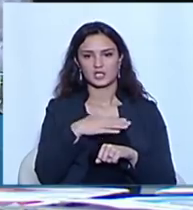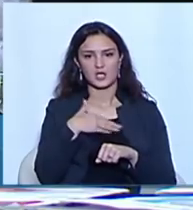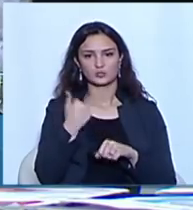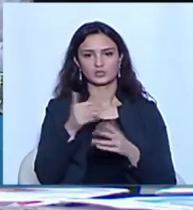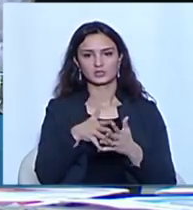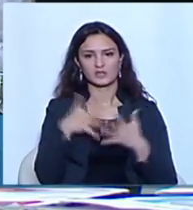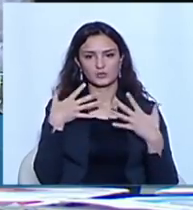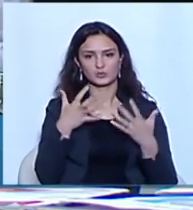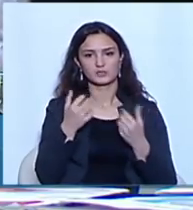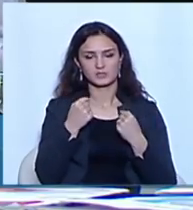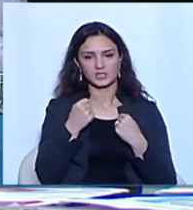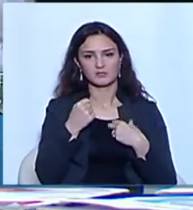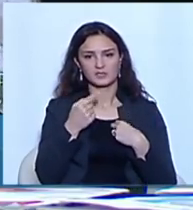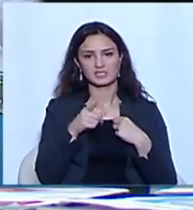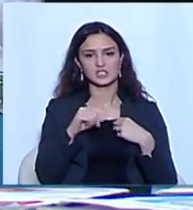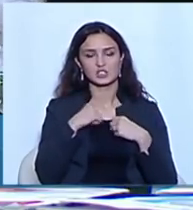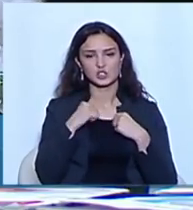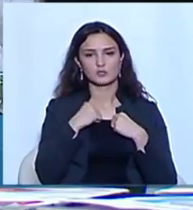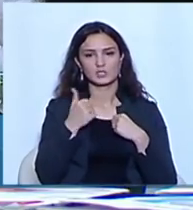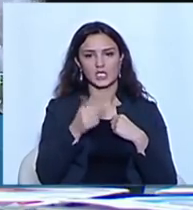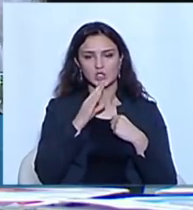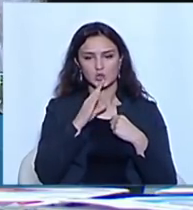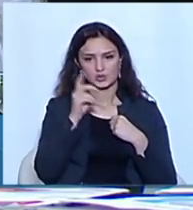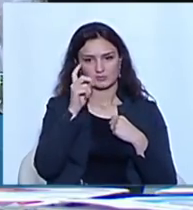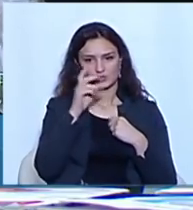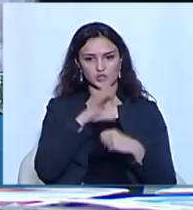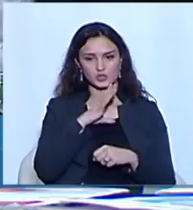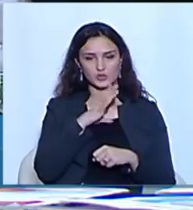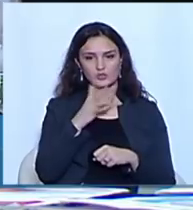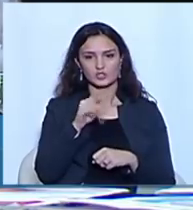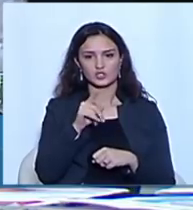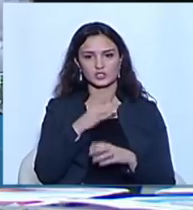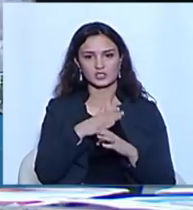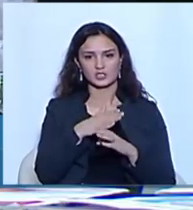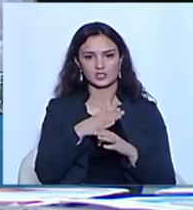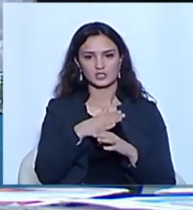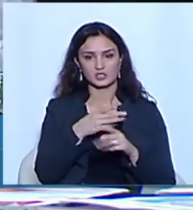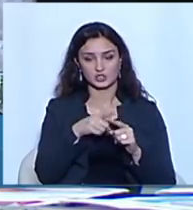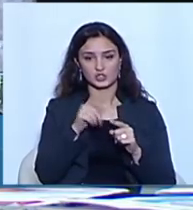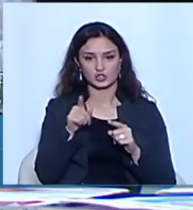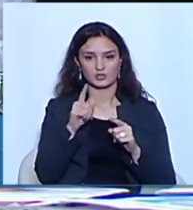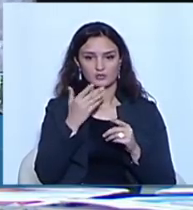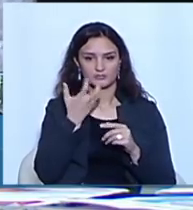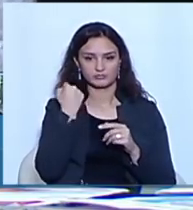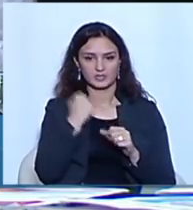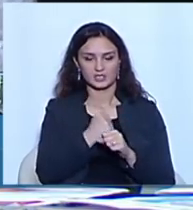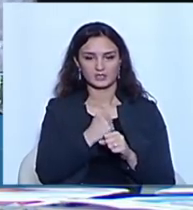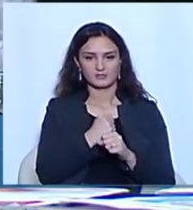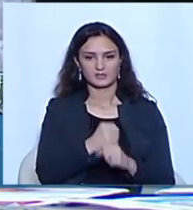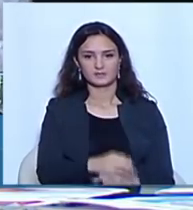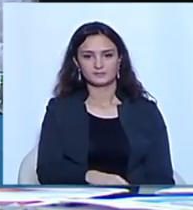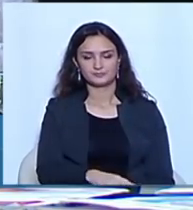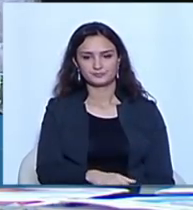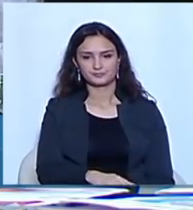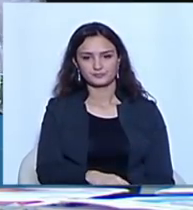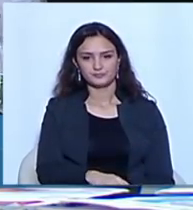უნდა საყვედურის მიღება და ისე ცდილობს, რომ კაი გოგო და ბიჭი იყოს და შენ ხარჯზე აკეთებს ამას.